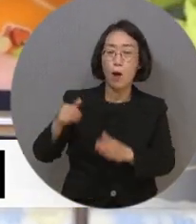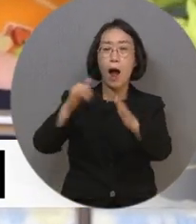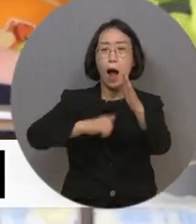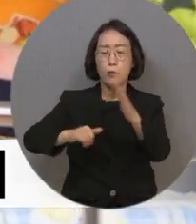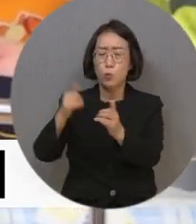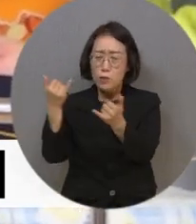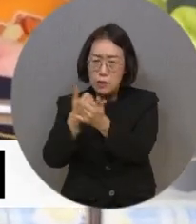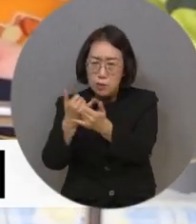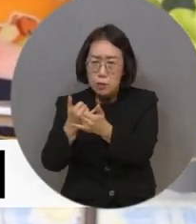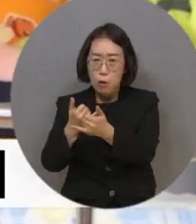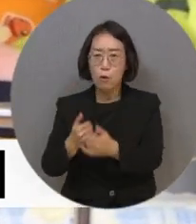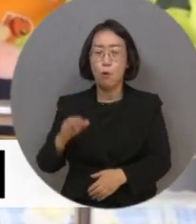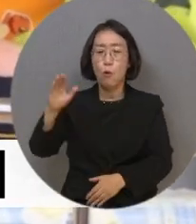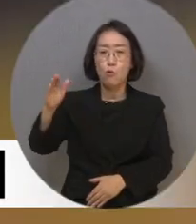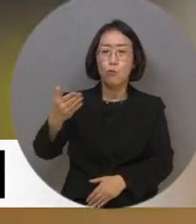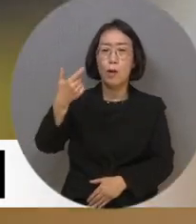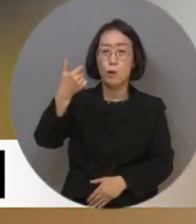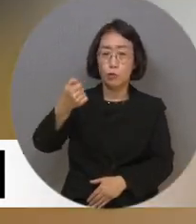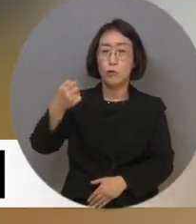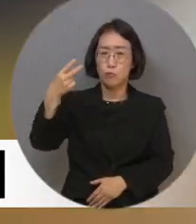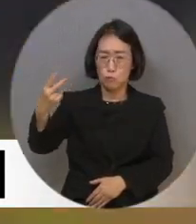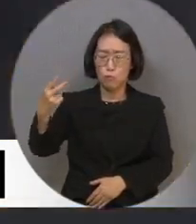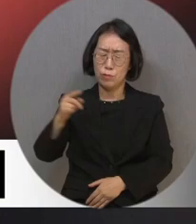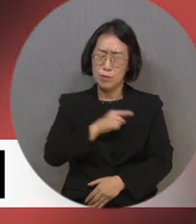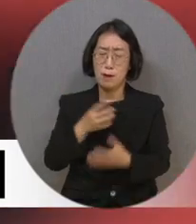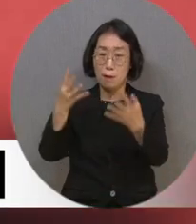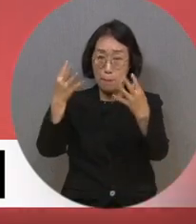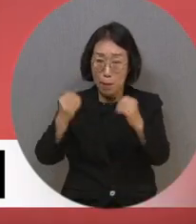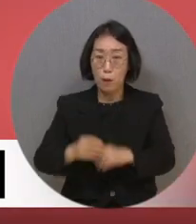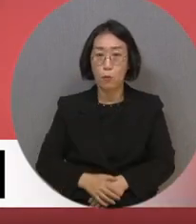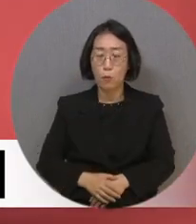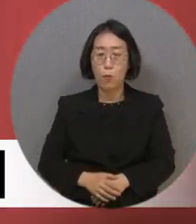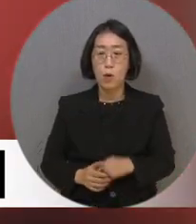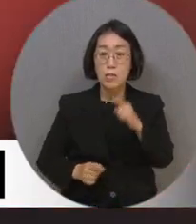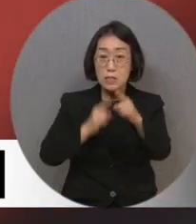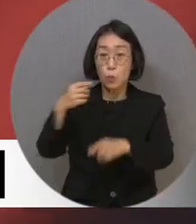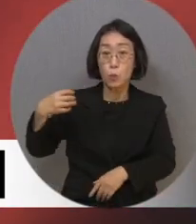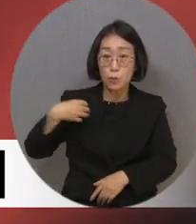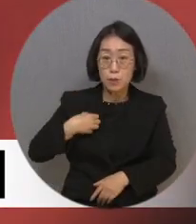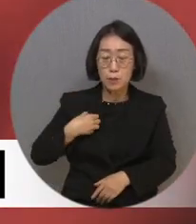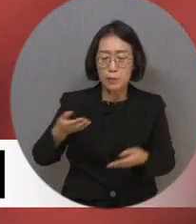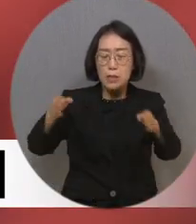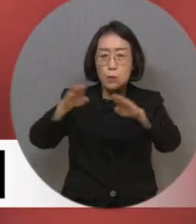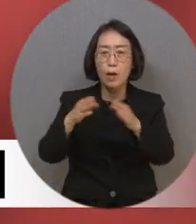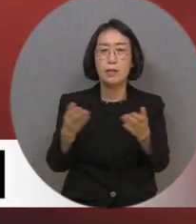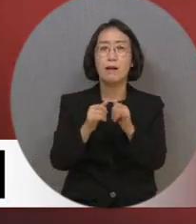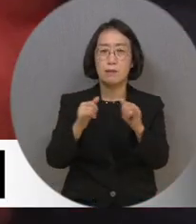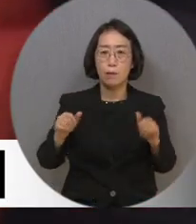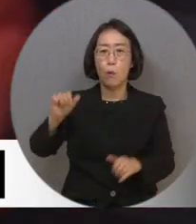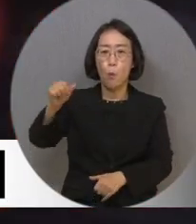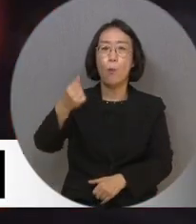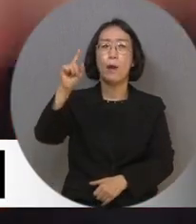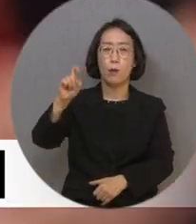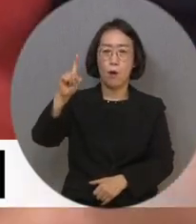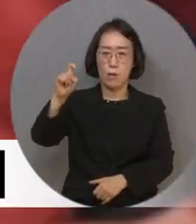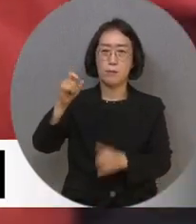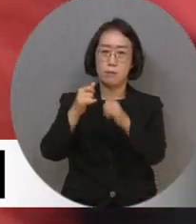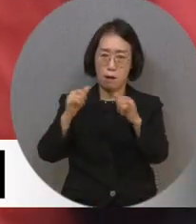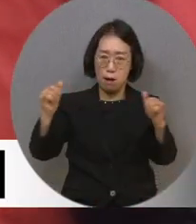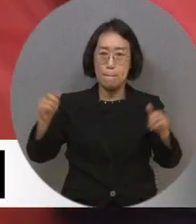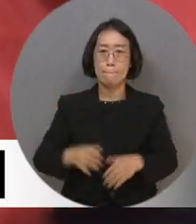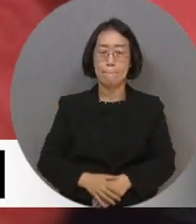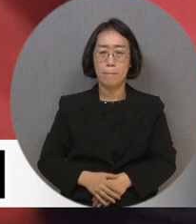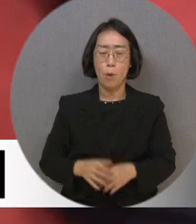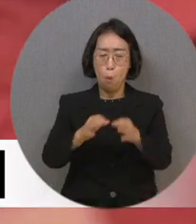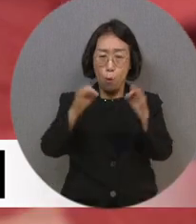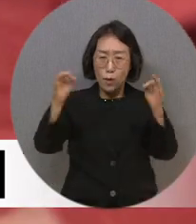친인척이 900 쉬운 두명으로 가장 많았으며 신고 의무자인 기관 종사자도 511명이 있습니다